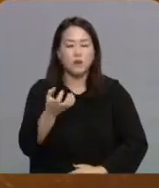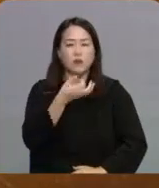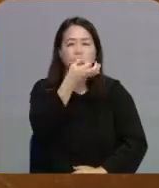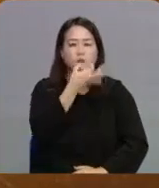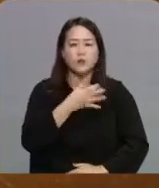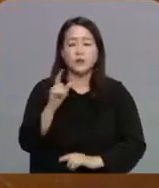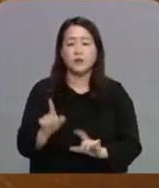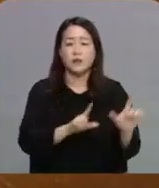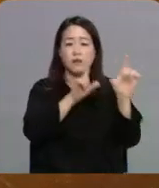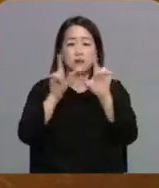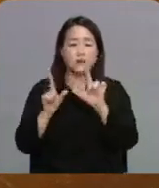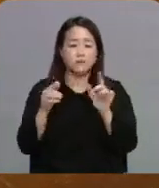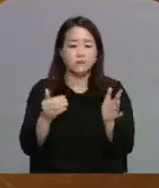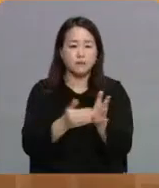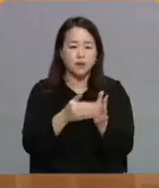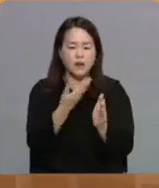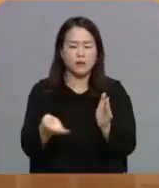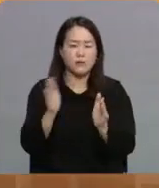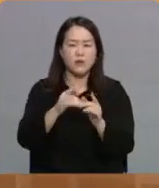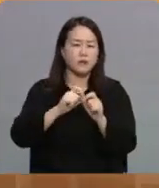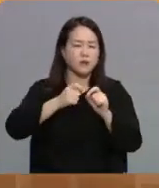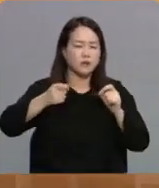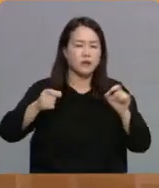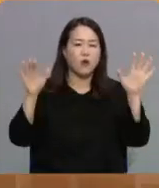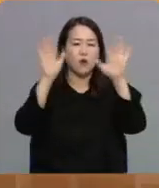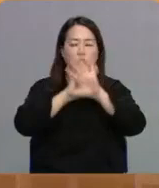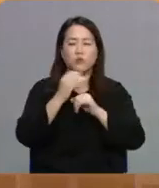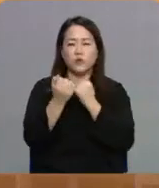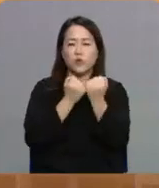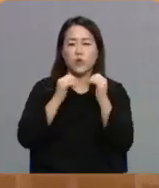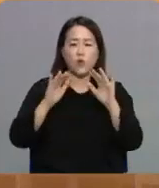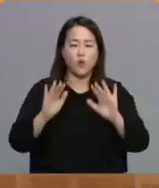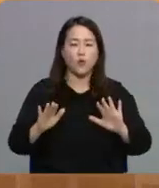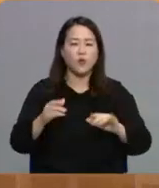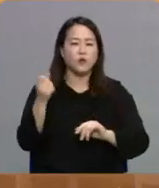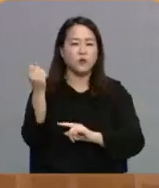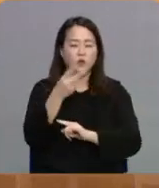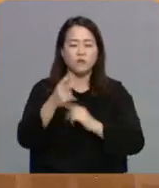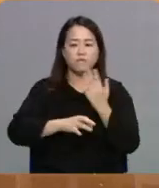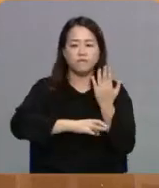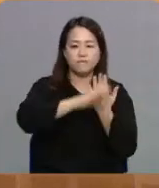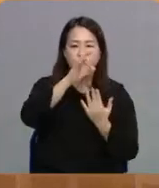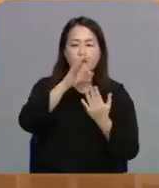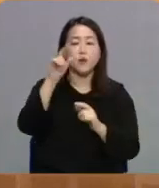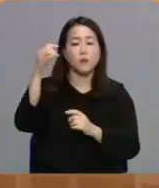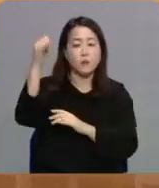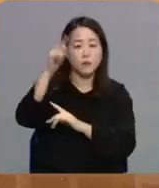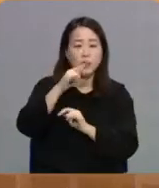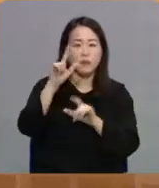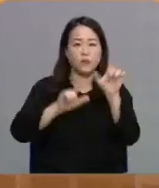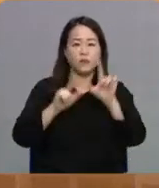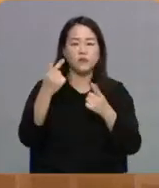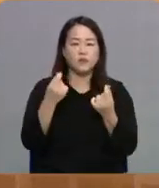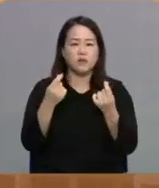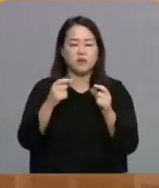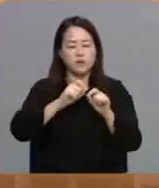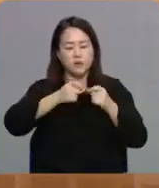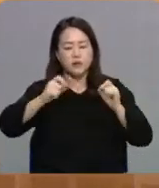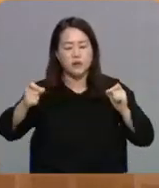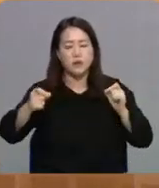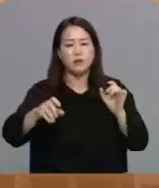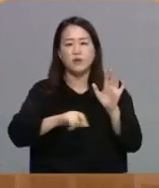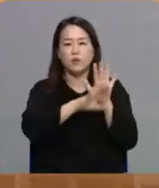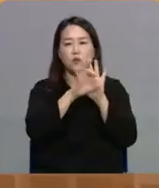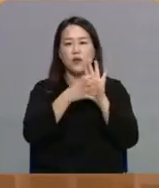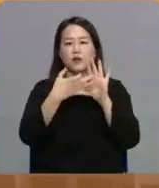보냈습니다. 하지만 기나긴 어둠 속에서도 오늘 아침 변함없이 힘차게 떠올랐던 태양처럼 길고 긴 코로나 터널도